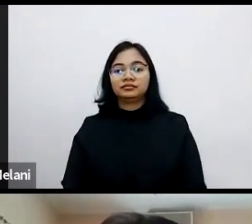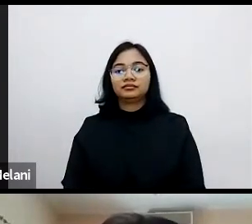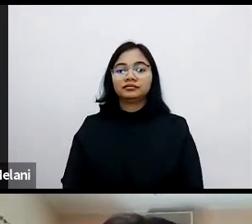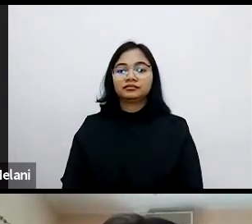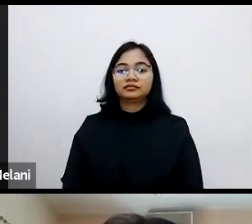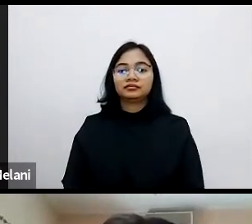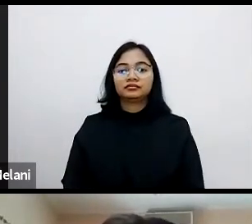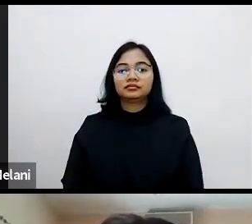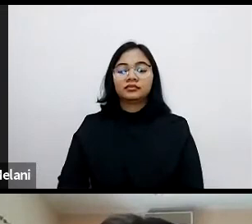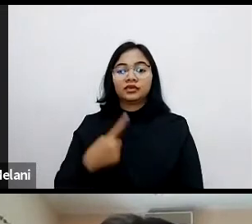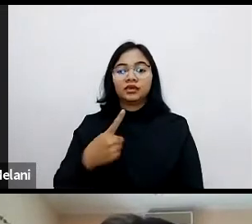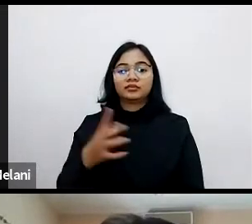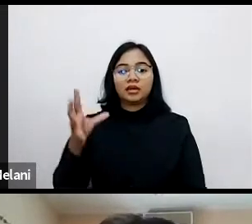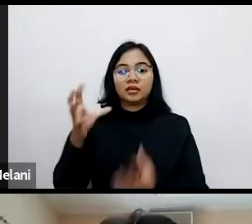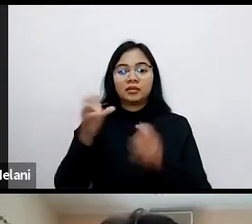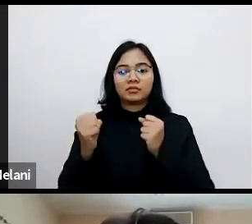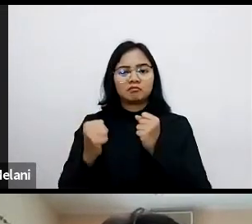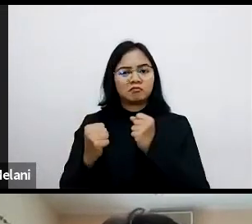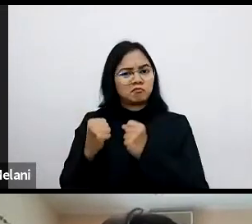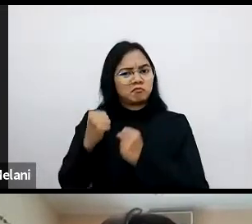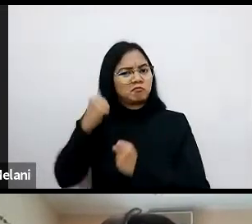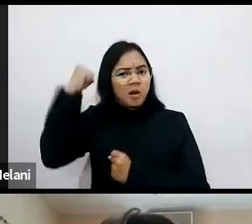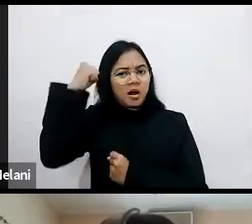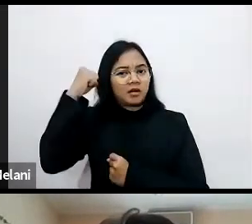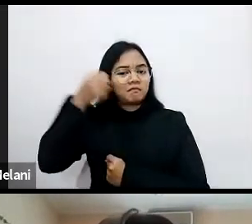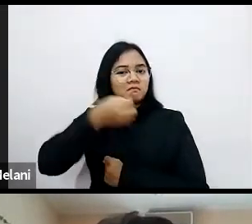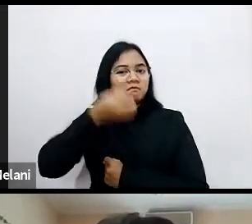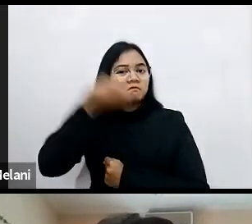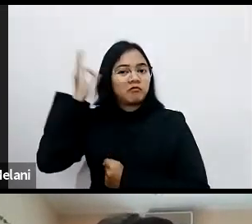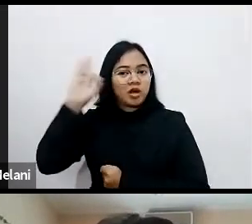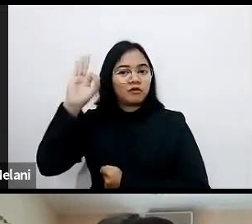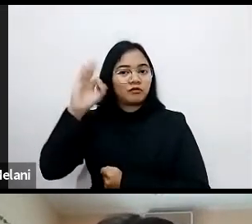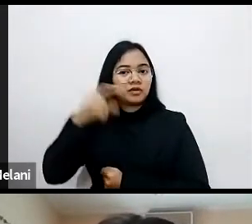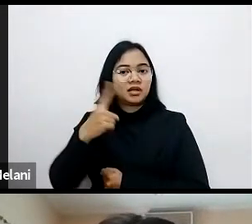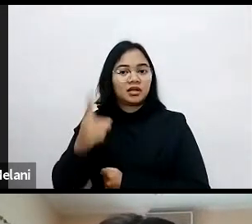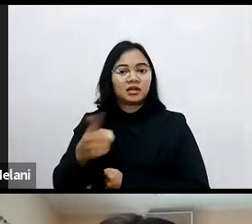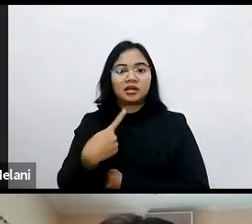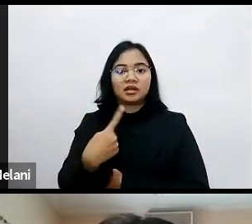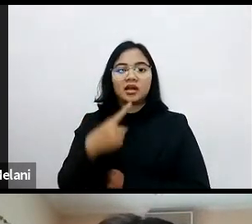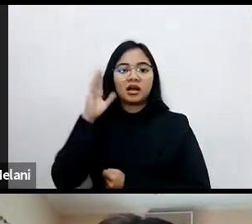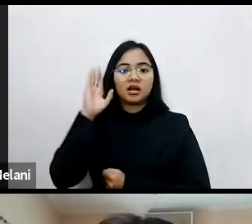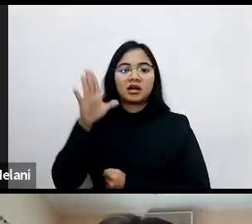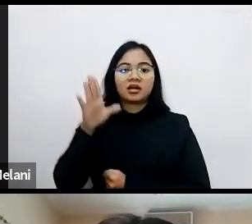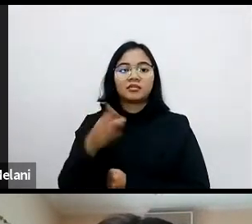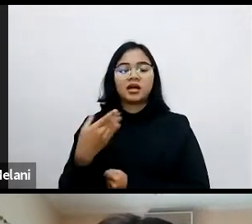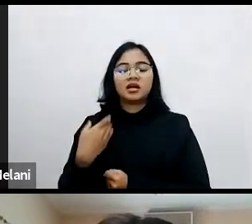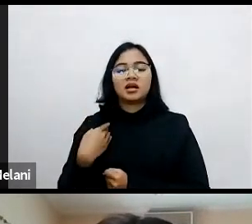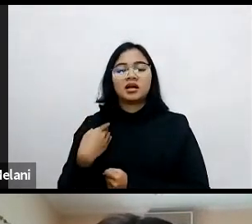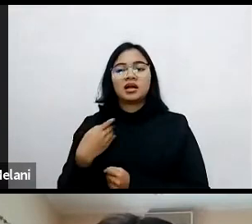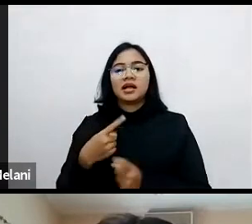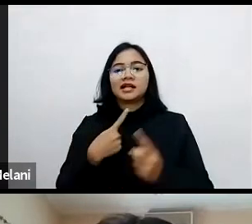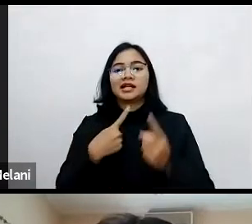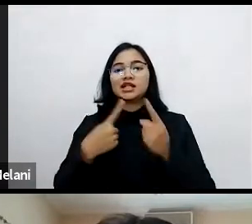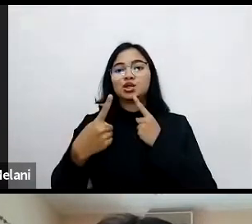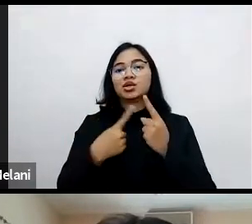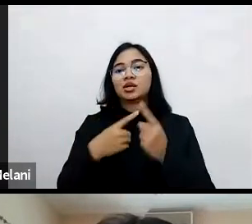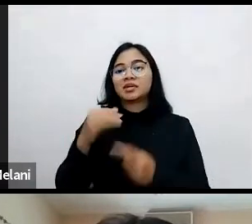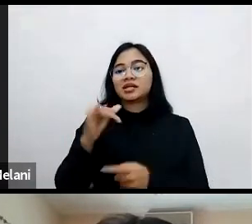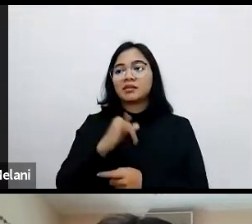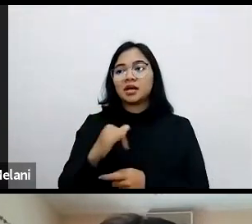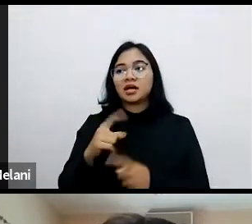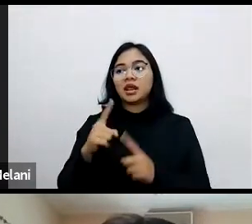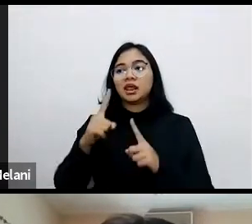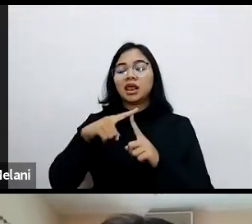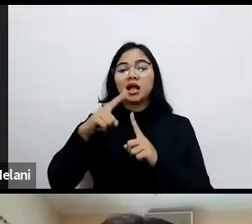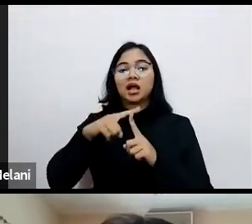spirit baru setelah lebaran, kita akan mengadakan diskusi kembali talk show seri 10 pada tanggal 22 Mei. Hari